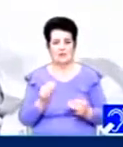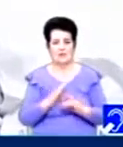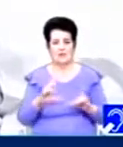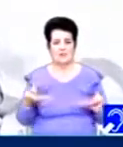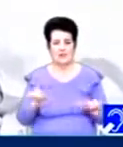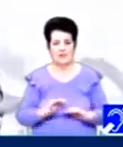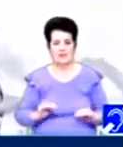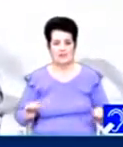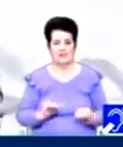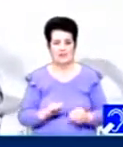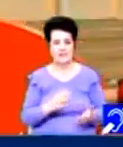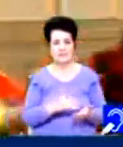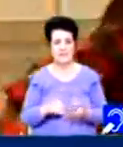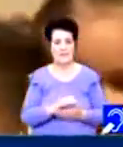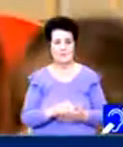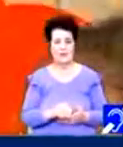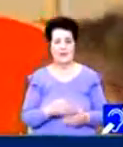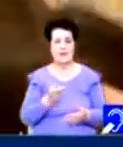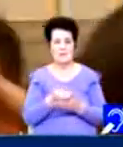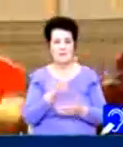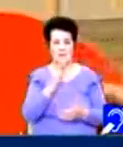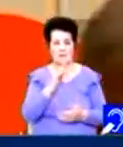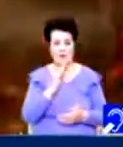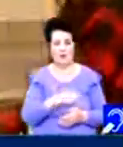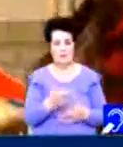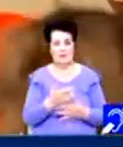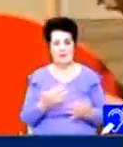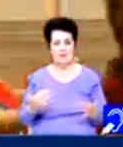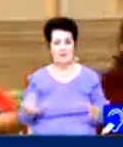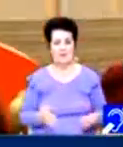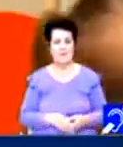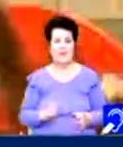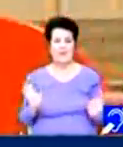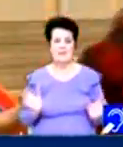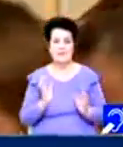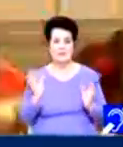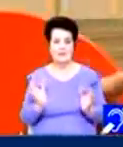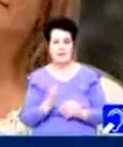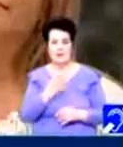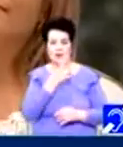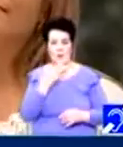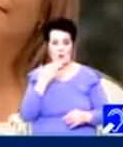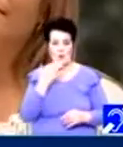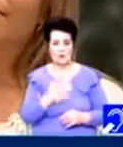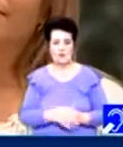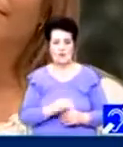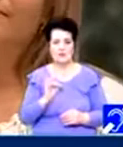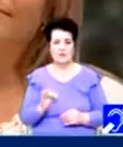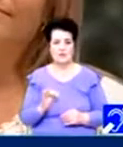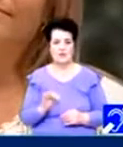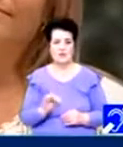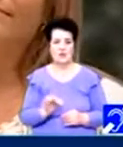grădinițe, sisteme de alimentare cu apă, drumuri, etc. Să păstrați ceea ce ați reușit cu multă muncă și cu